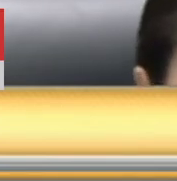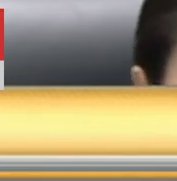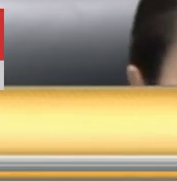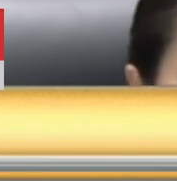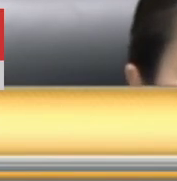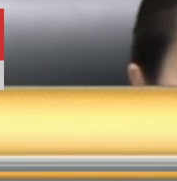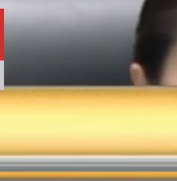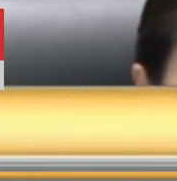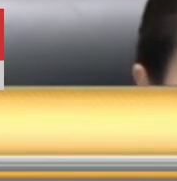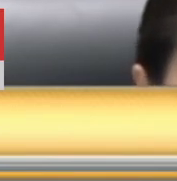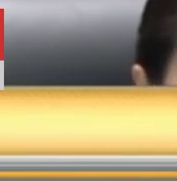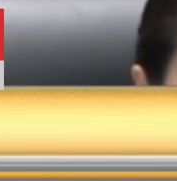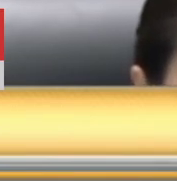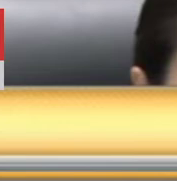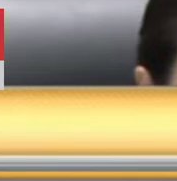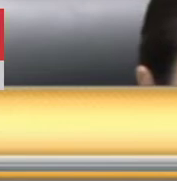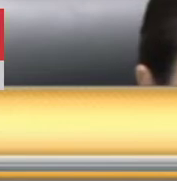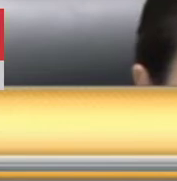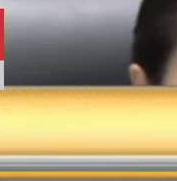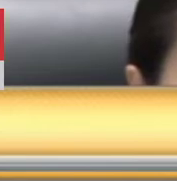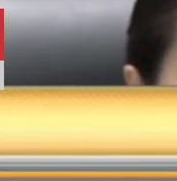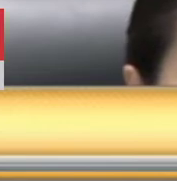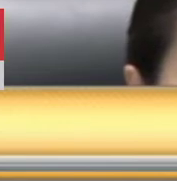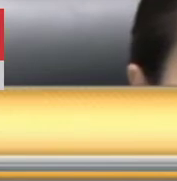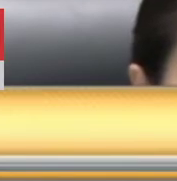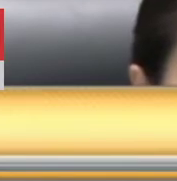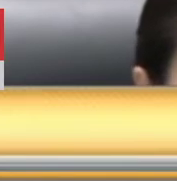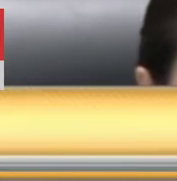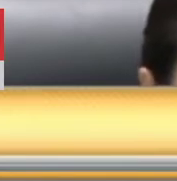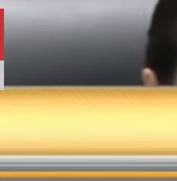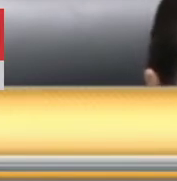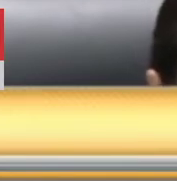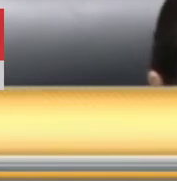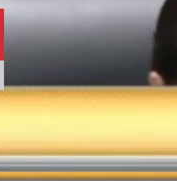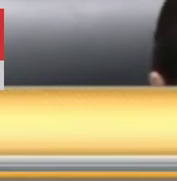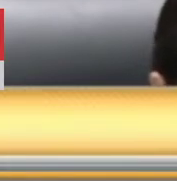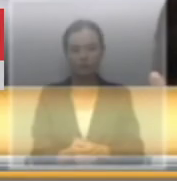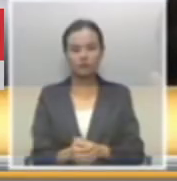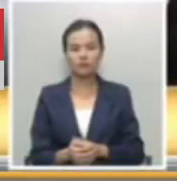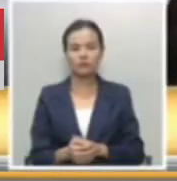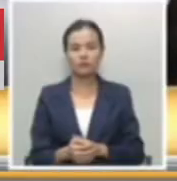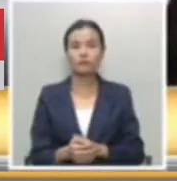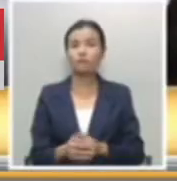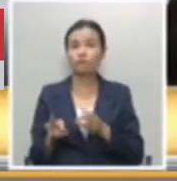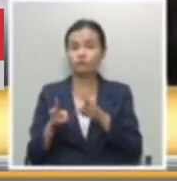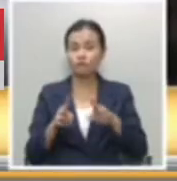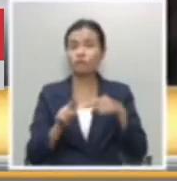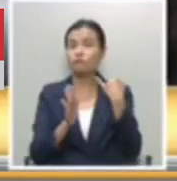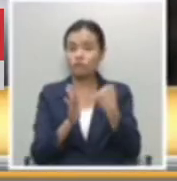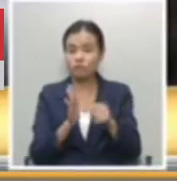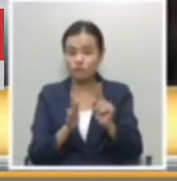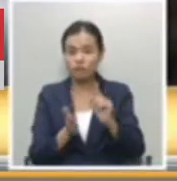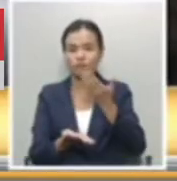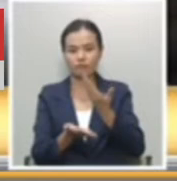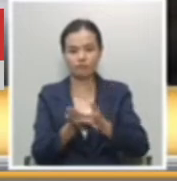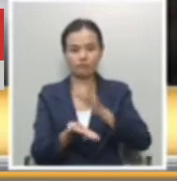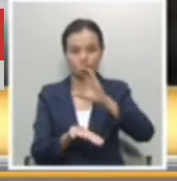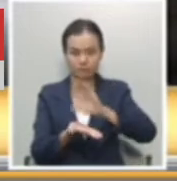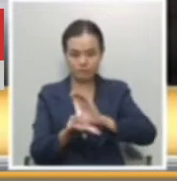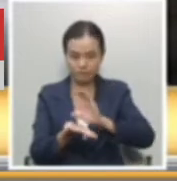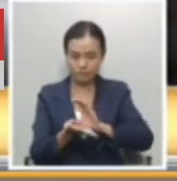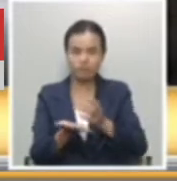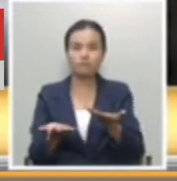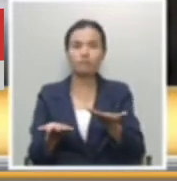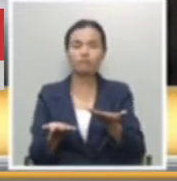ถือว่าเป็นการดำเนินการที่ผิดวิธีการงบประมาณหรือไม่นะครับไม่ว่าจะเป็นการ